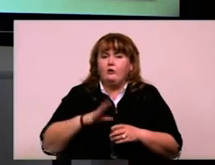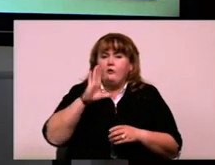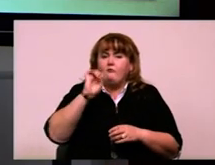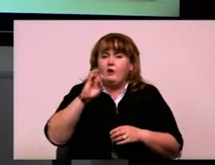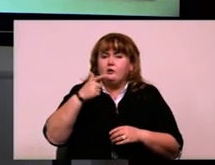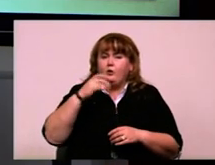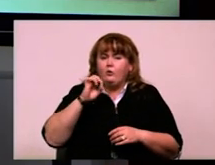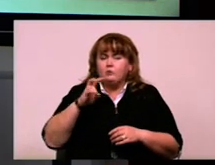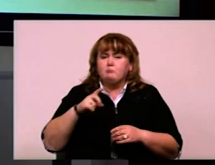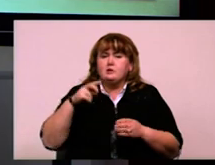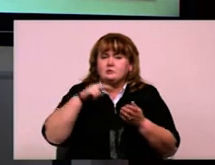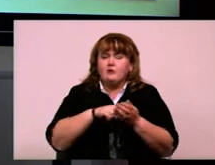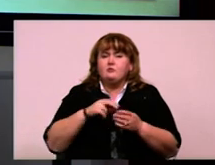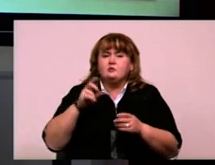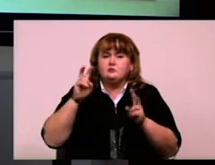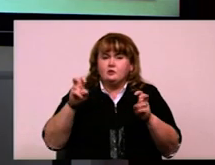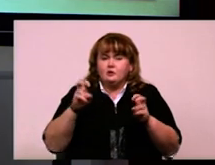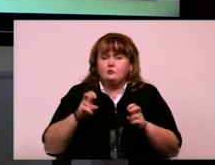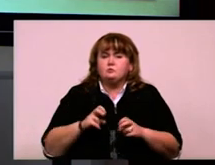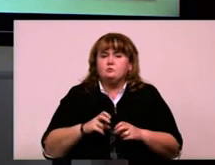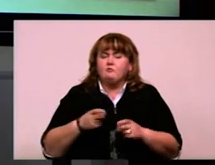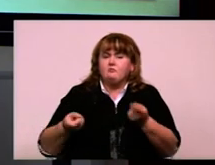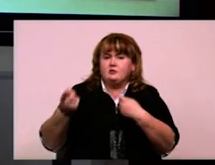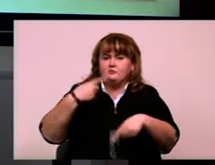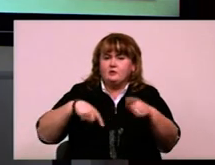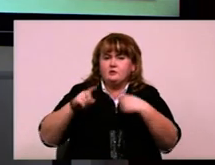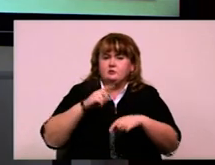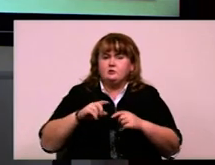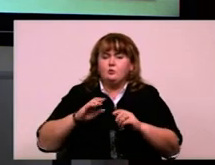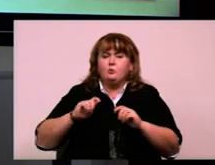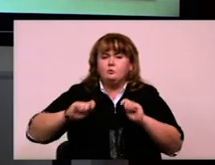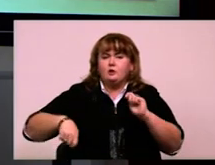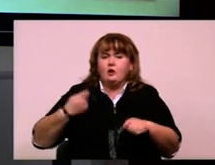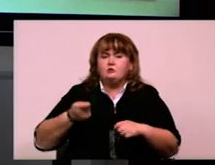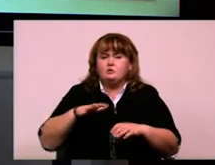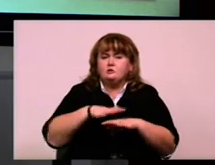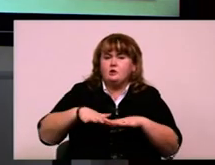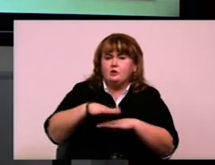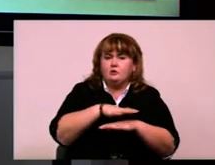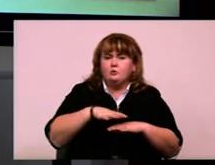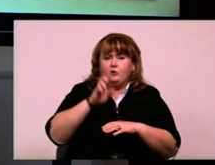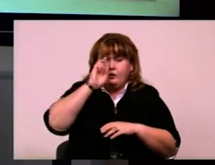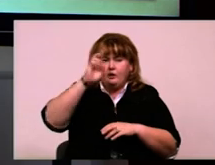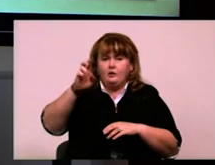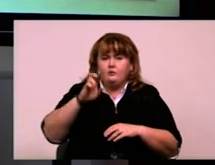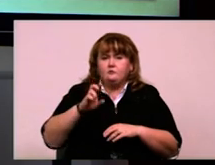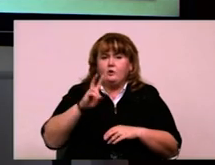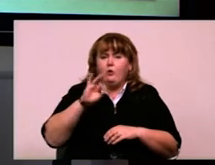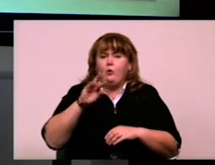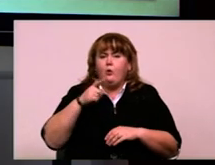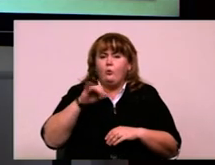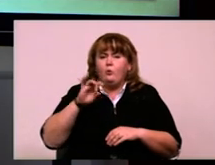Гон поставил задачу возвратить некогда утраченные территории королевства